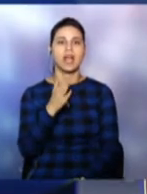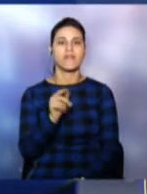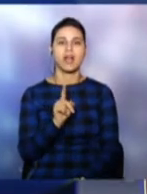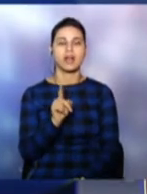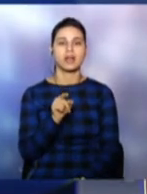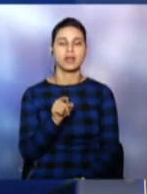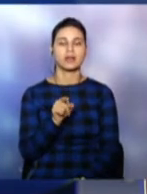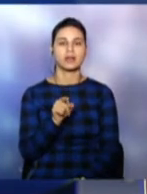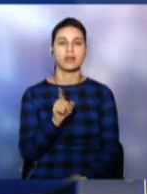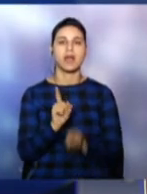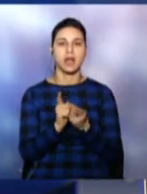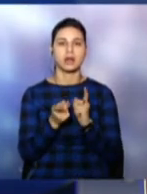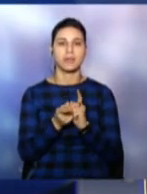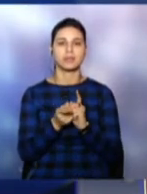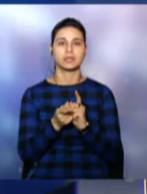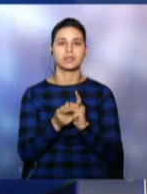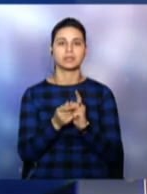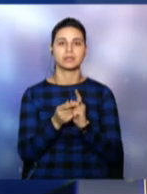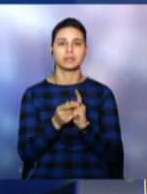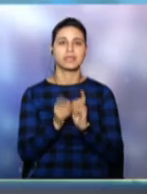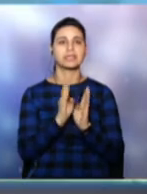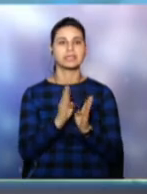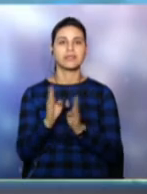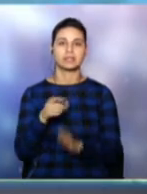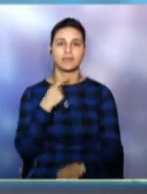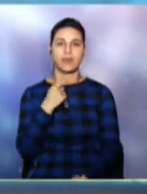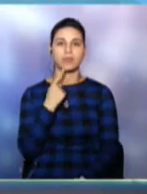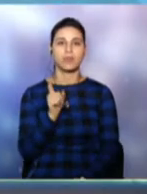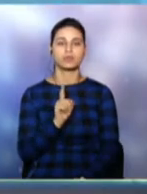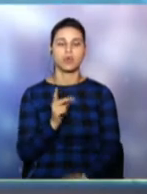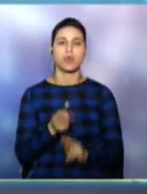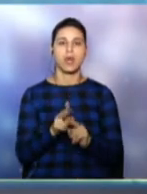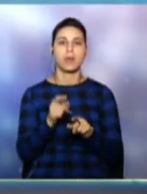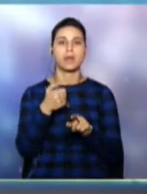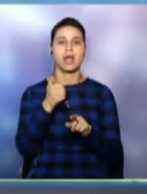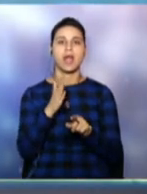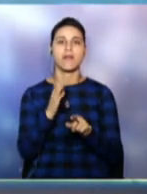იმდენად არამედ აქ სწორედ ამ რიტუალურ ქცევაზეა საუბარი რომ აი ამ ყავის